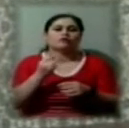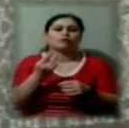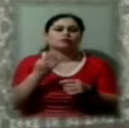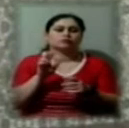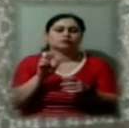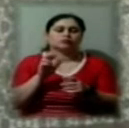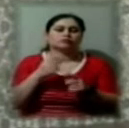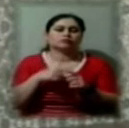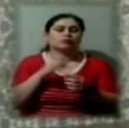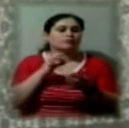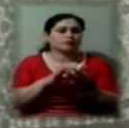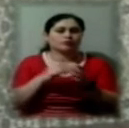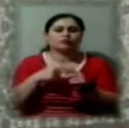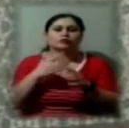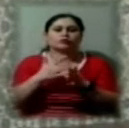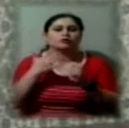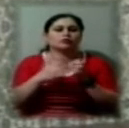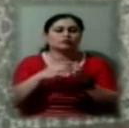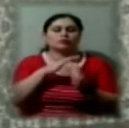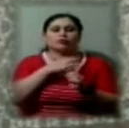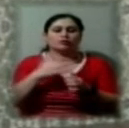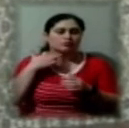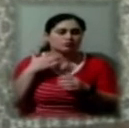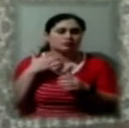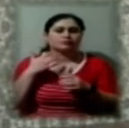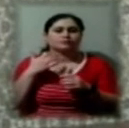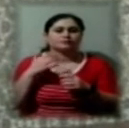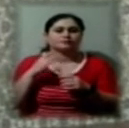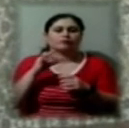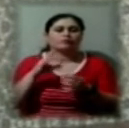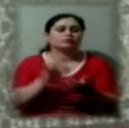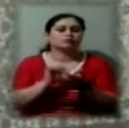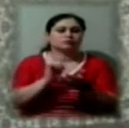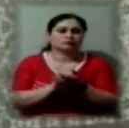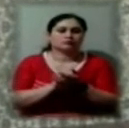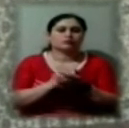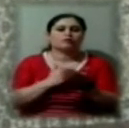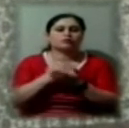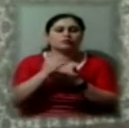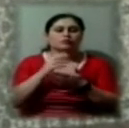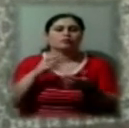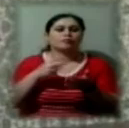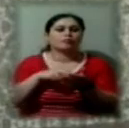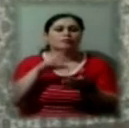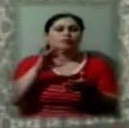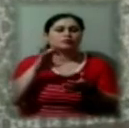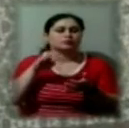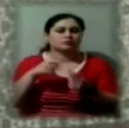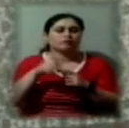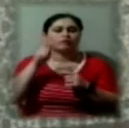дуже багато херсонців, вони займали високопоставлені пости в українському